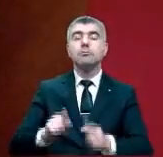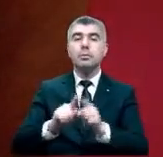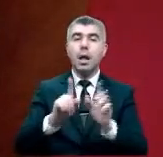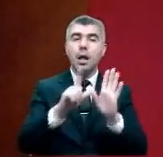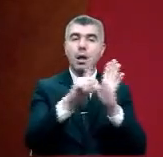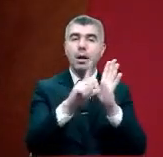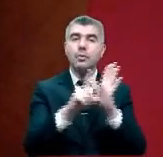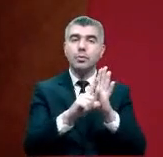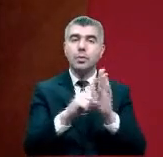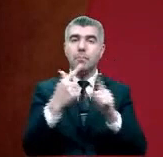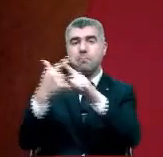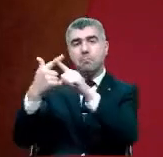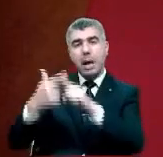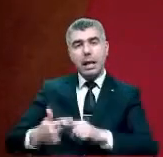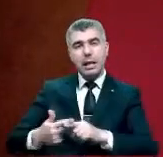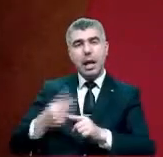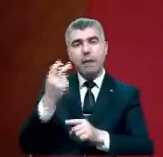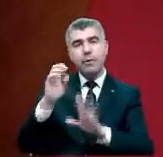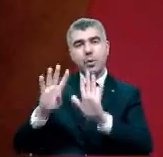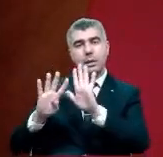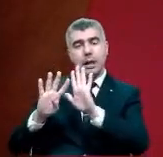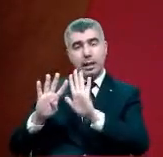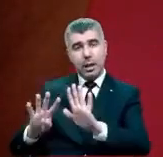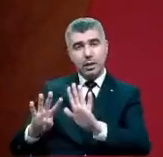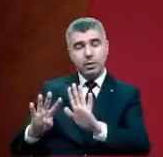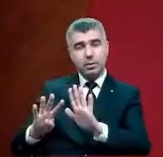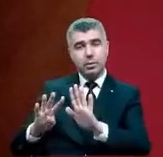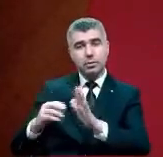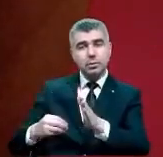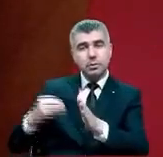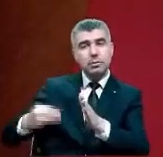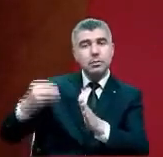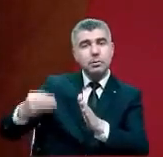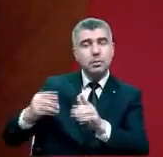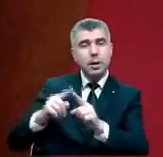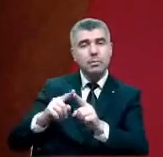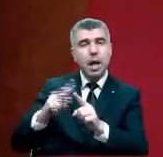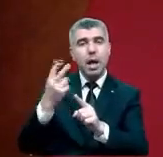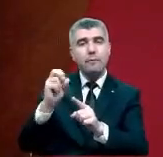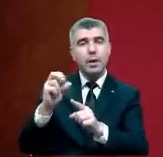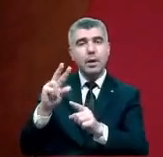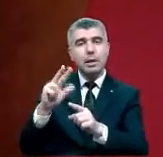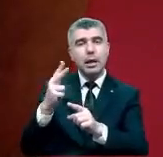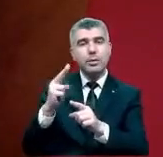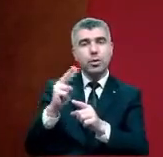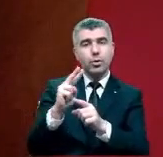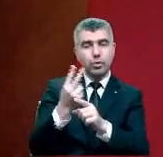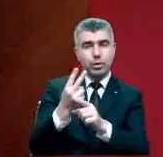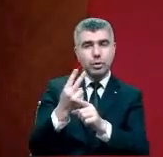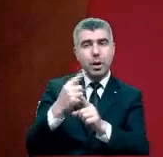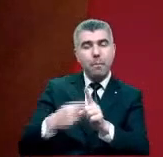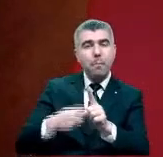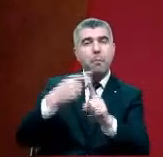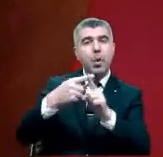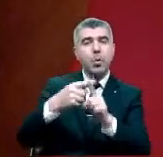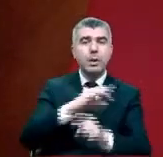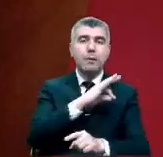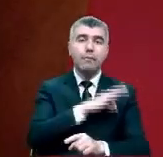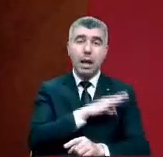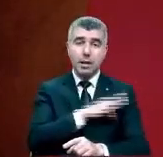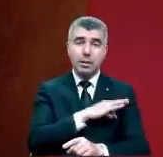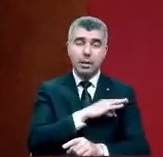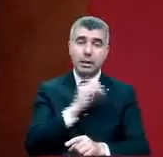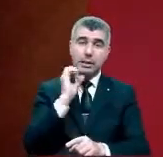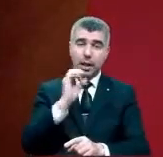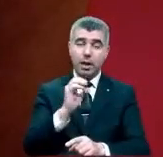قانون المالية ديال سنة 2019 تم تمديد هذا البرنامج إلى غاية سنة 2023 مع الرفع من قيمة المنحة،